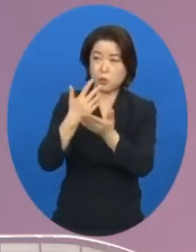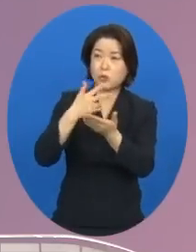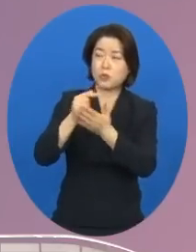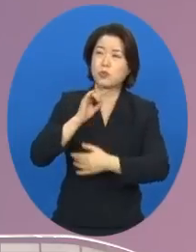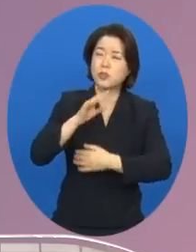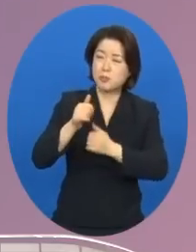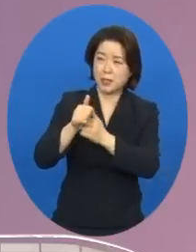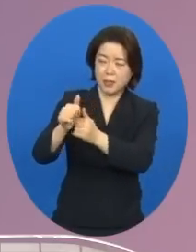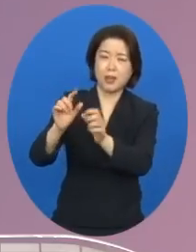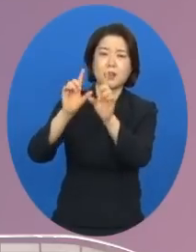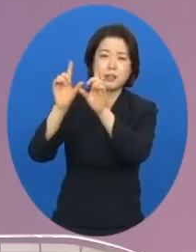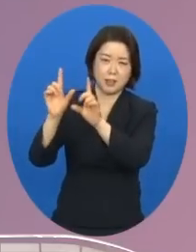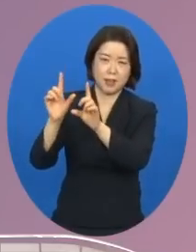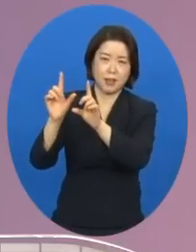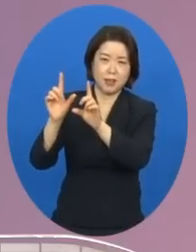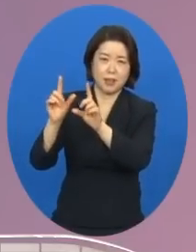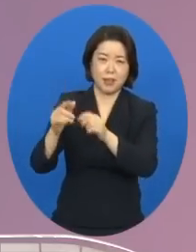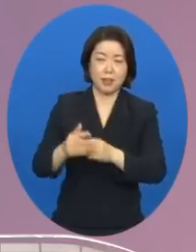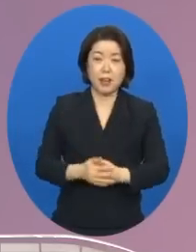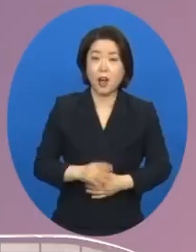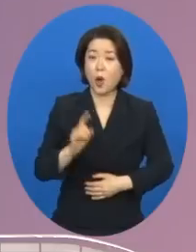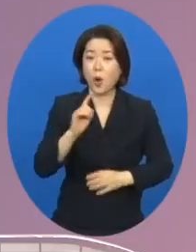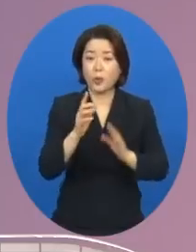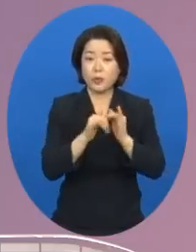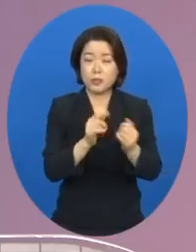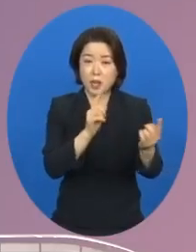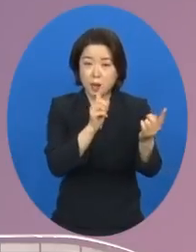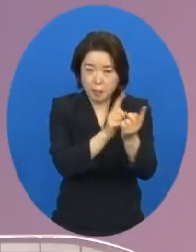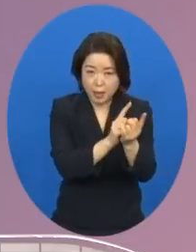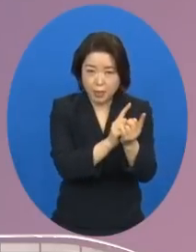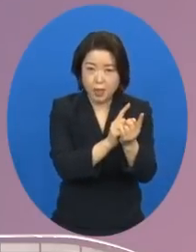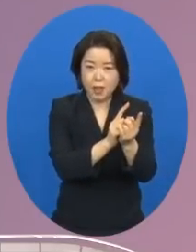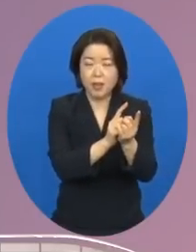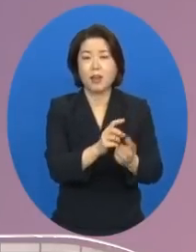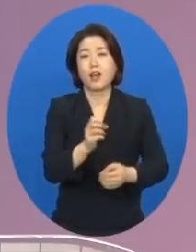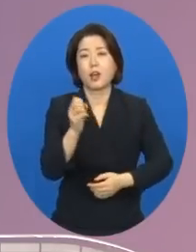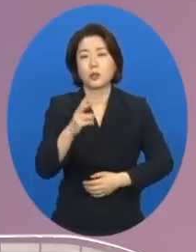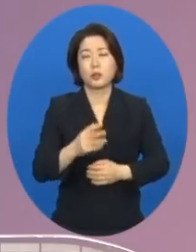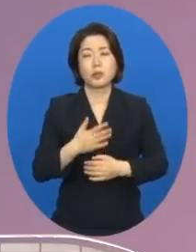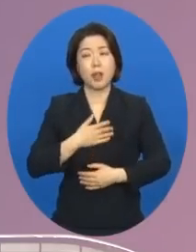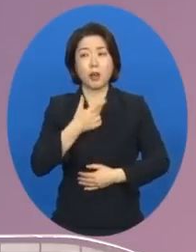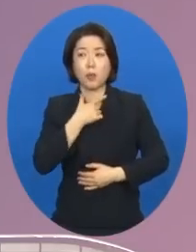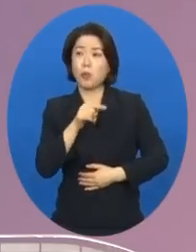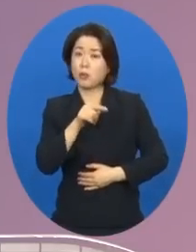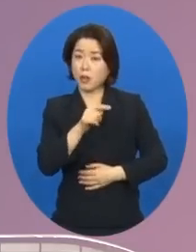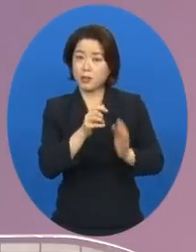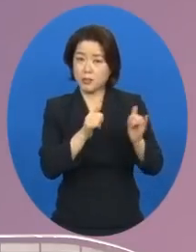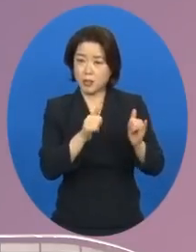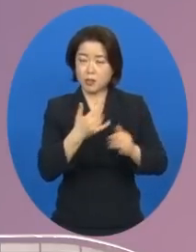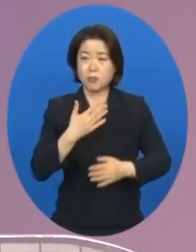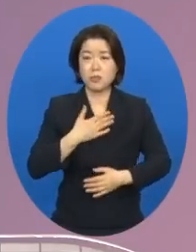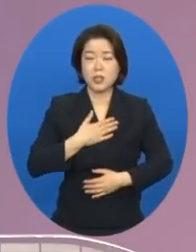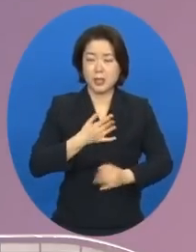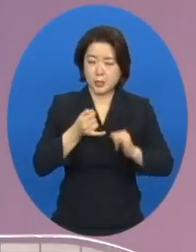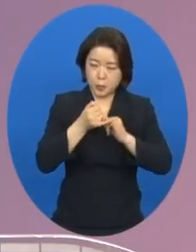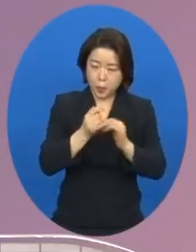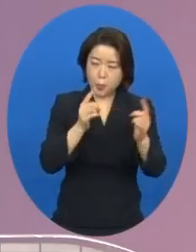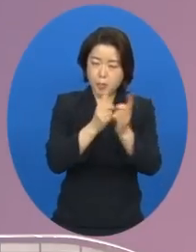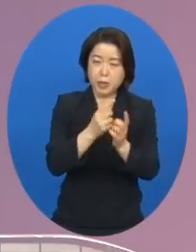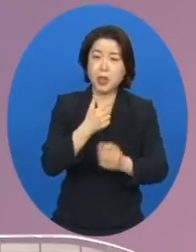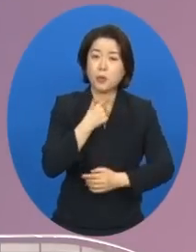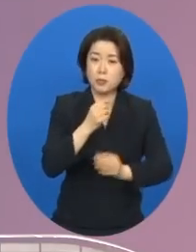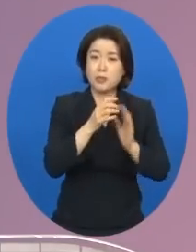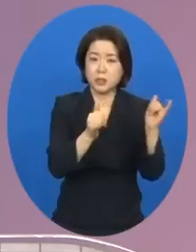따라 사는 것. 어떤 사람을 만났을 때 제가 원하는 사람, 제가 꼭 만나고 싶은